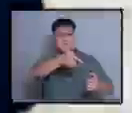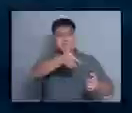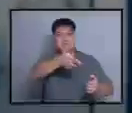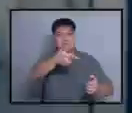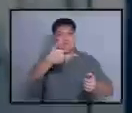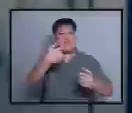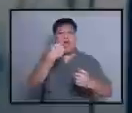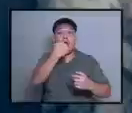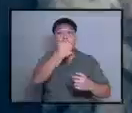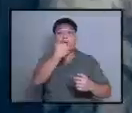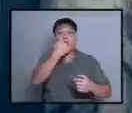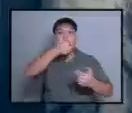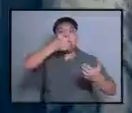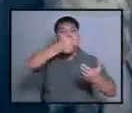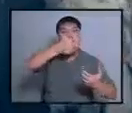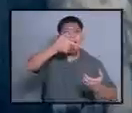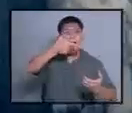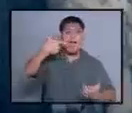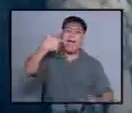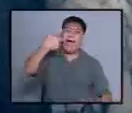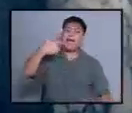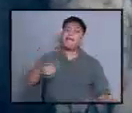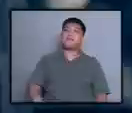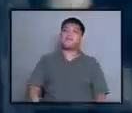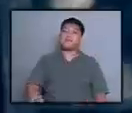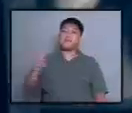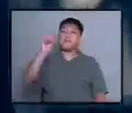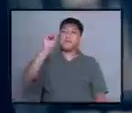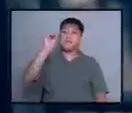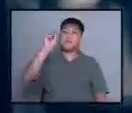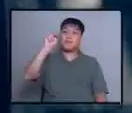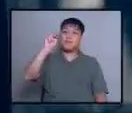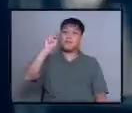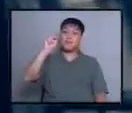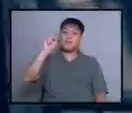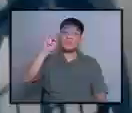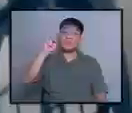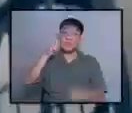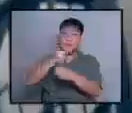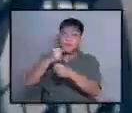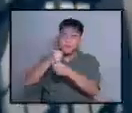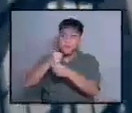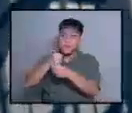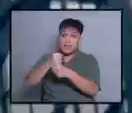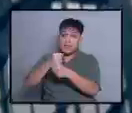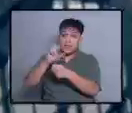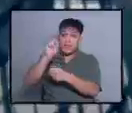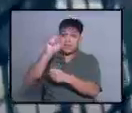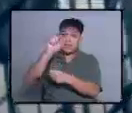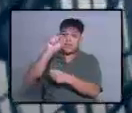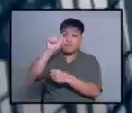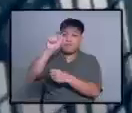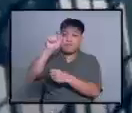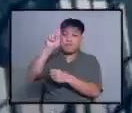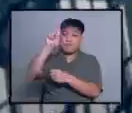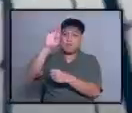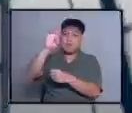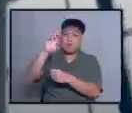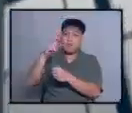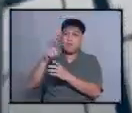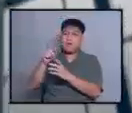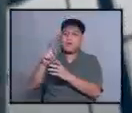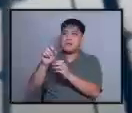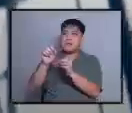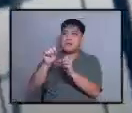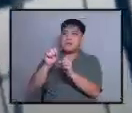bibig. Kaya pinagawa raw ni Don Simeon ang estatwa taong 1926 para ipaalala na ang kasamaan,